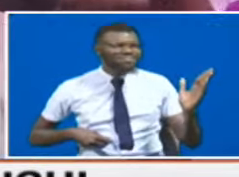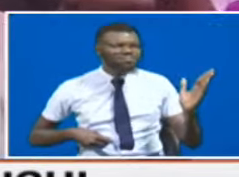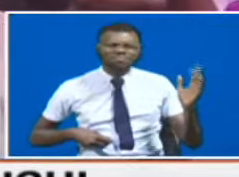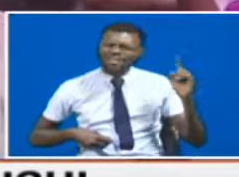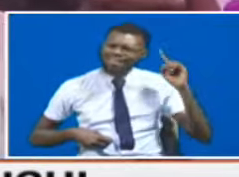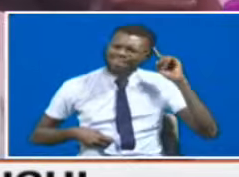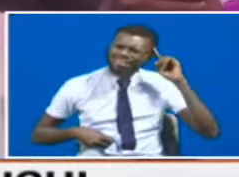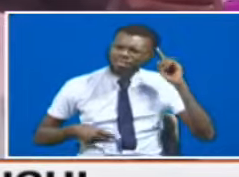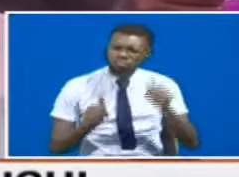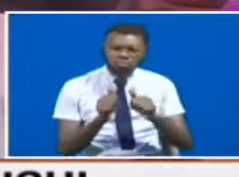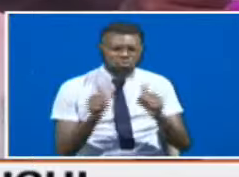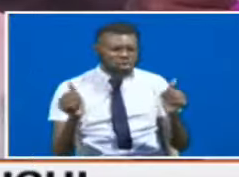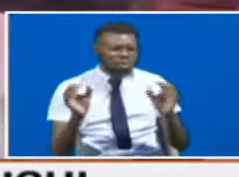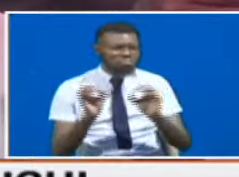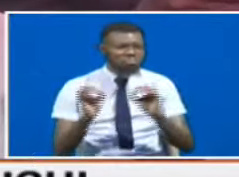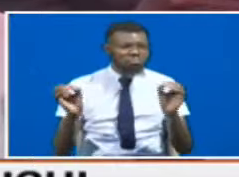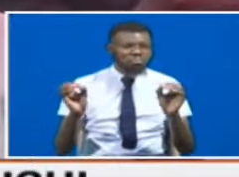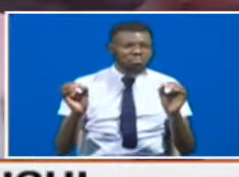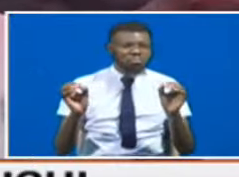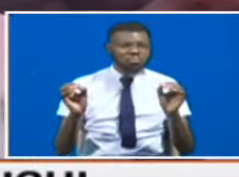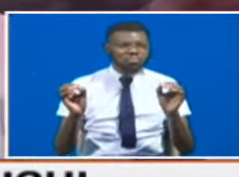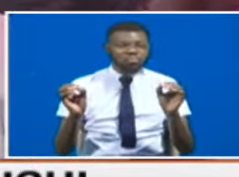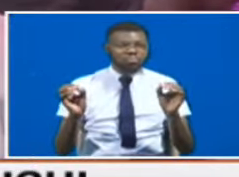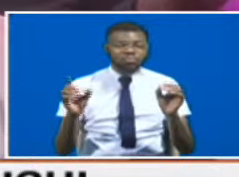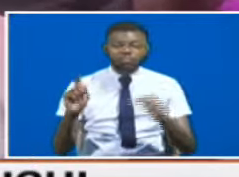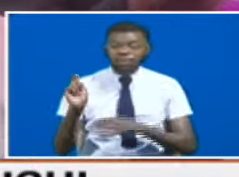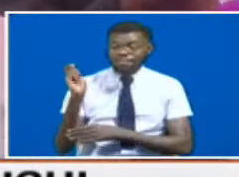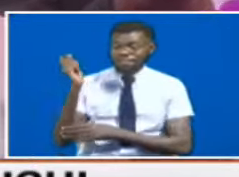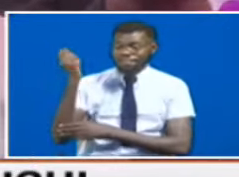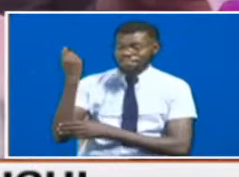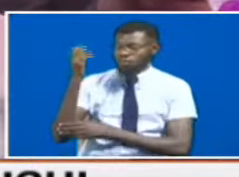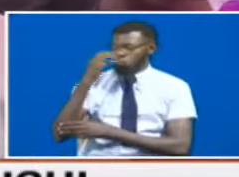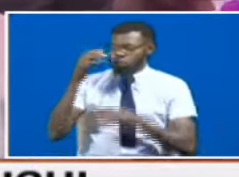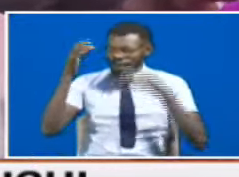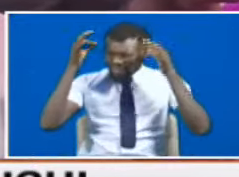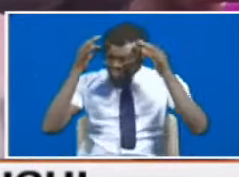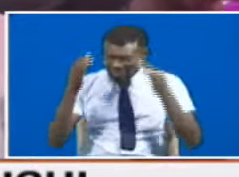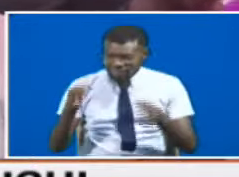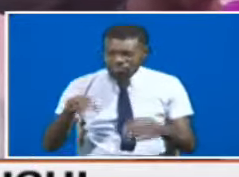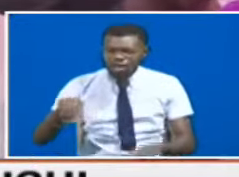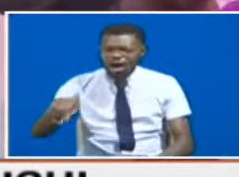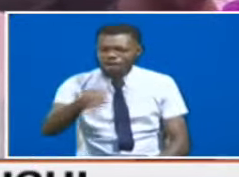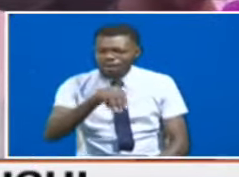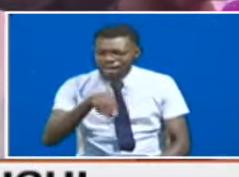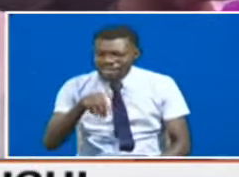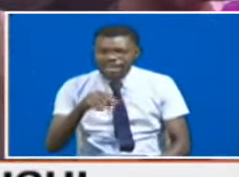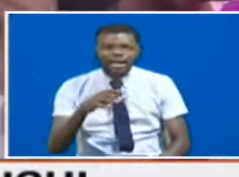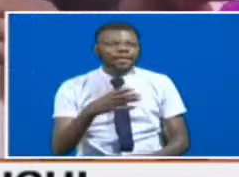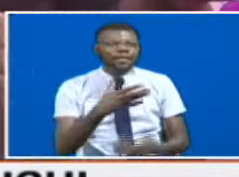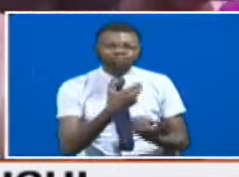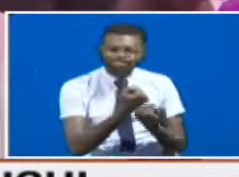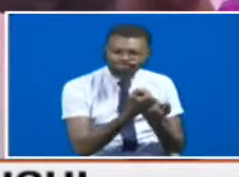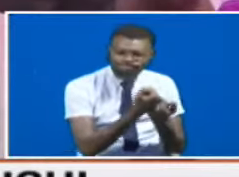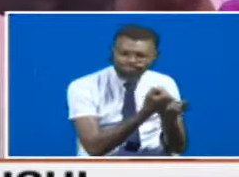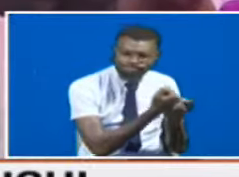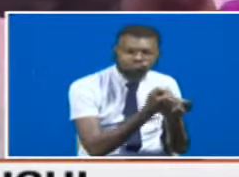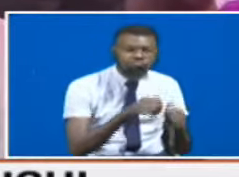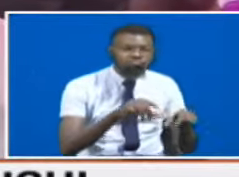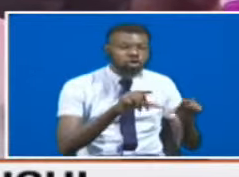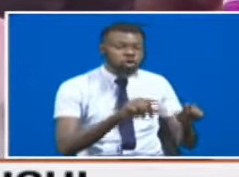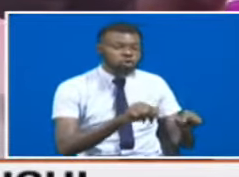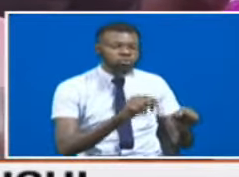hiyo? Idea ya mheshimiwa rais ya ku subsidize fertilizer was a genius idea. Unga ulikuwa